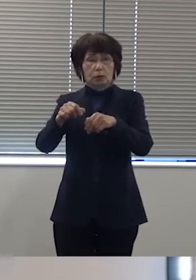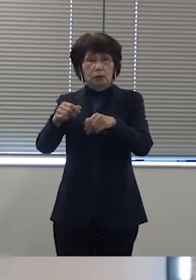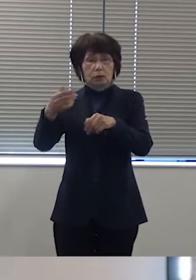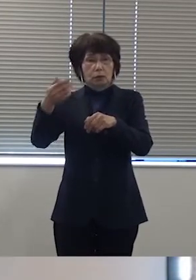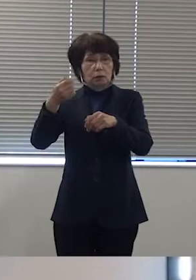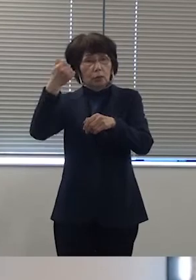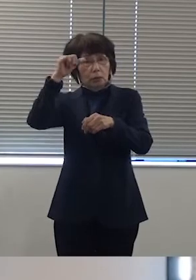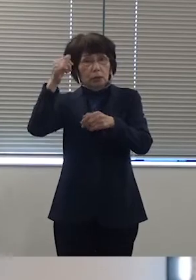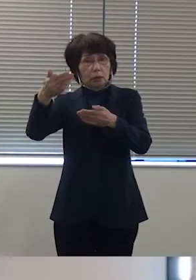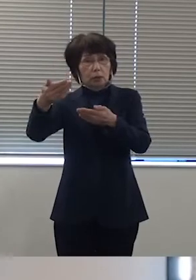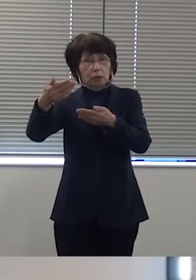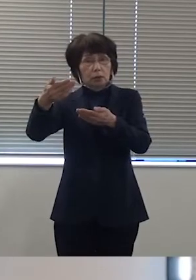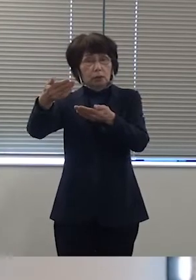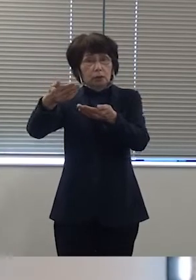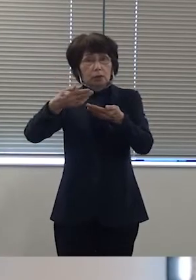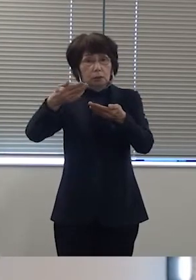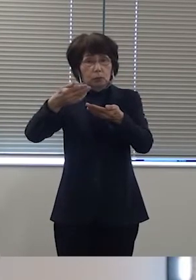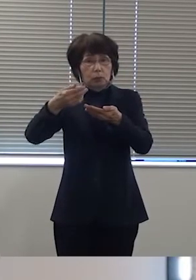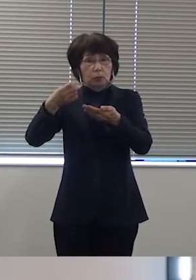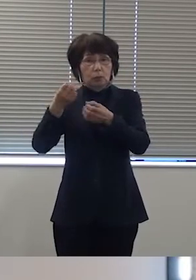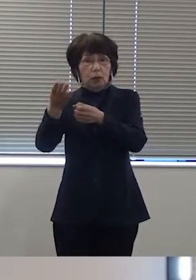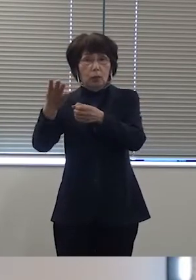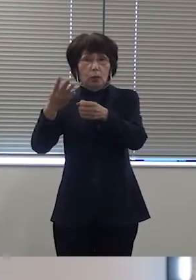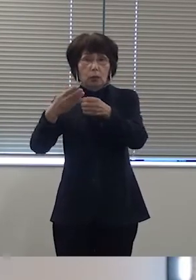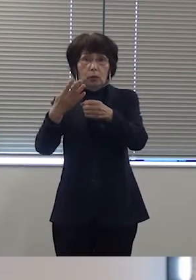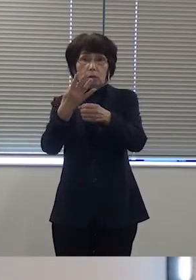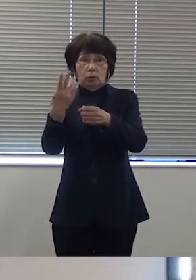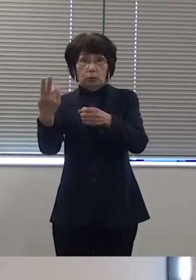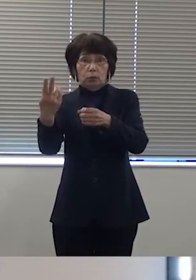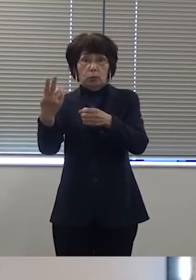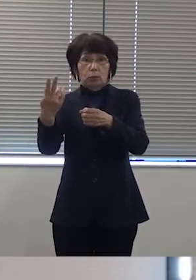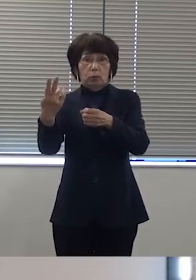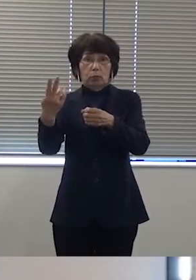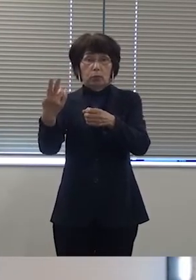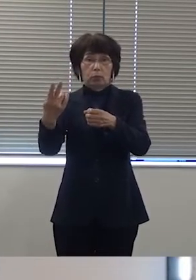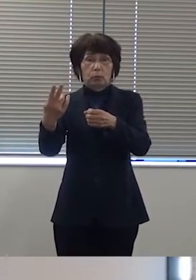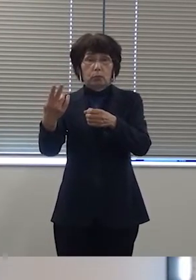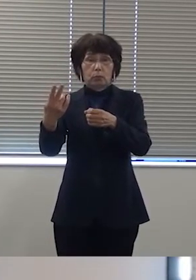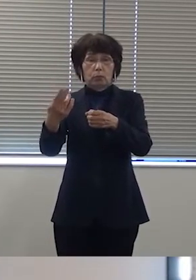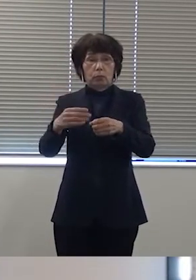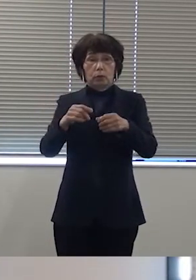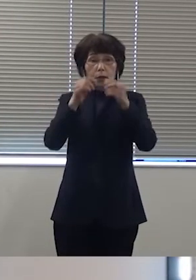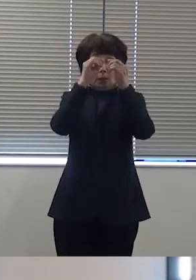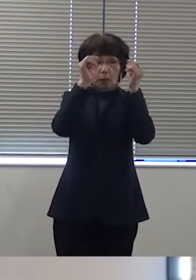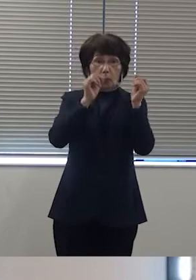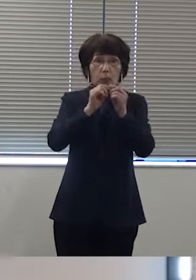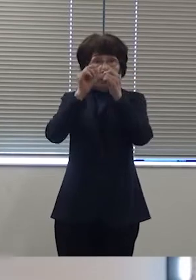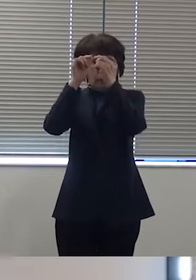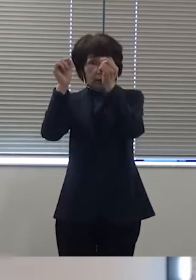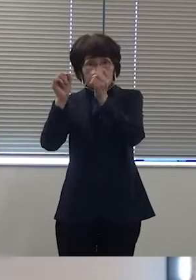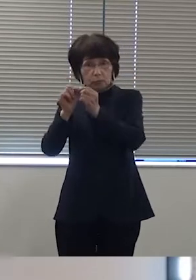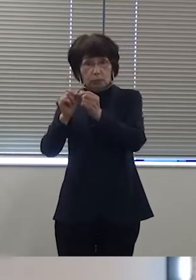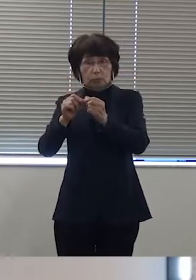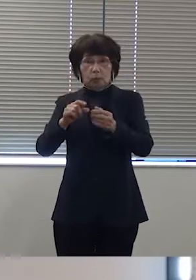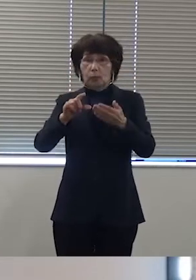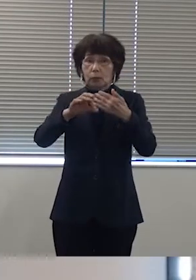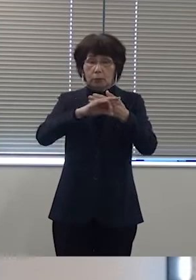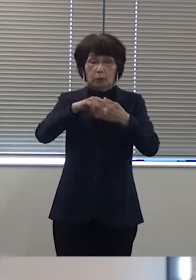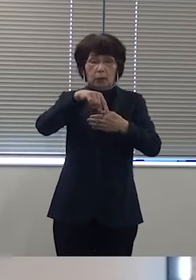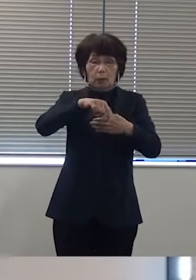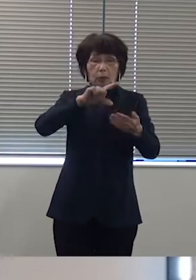ね、いわゆるこの地域で、まあ、どういうところの法人を中心